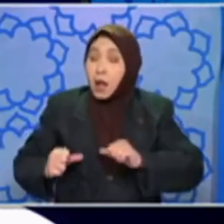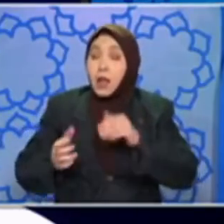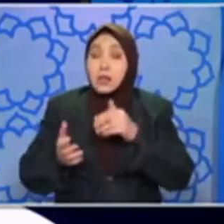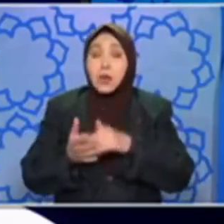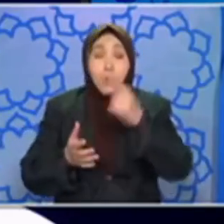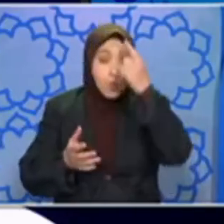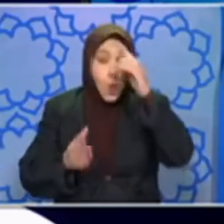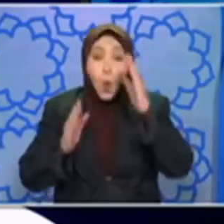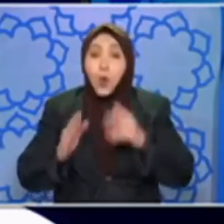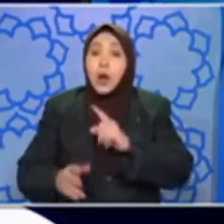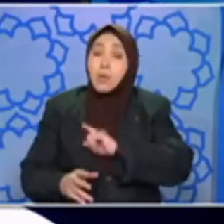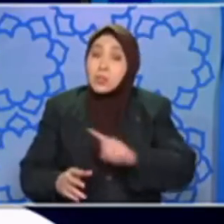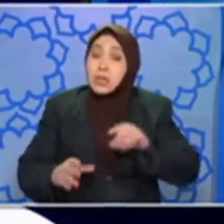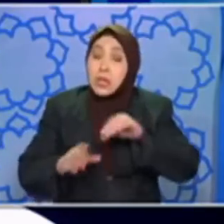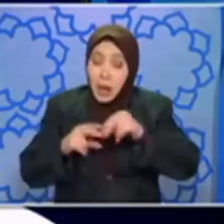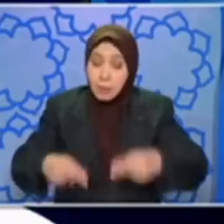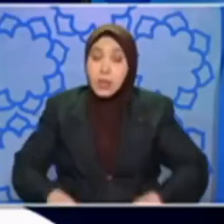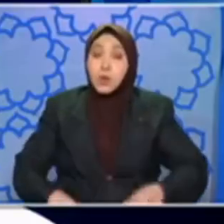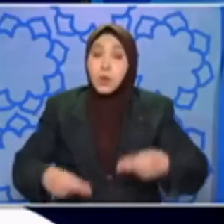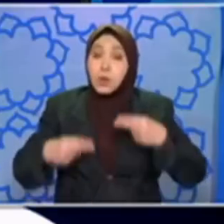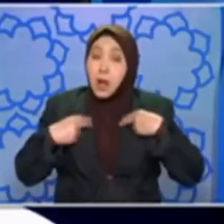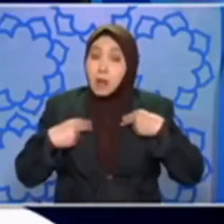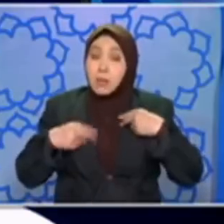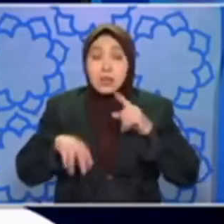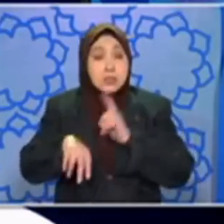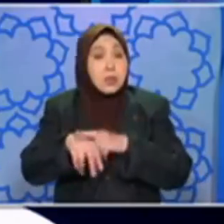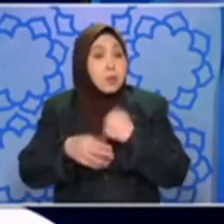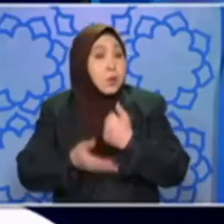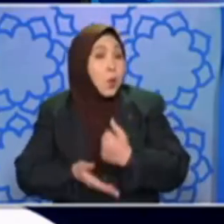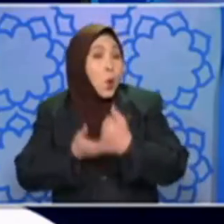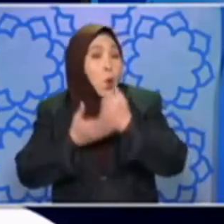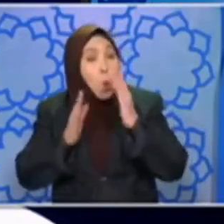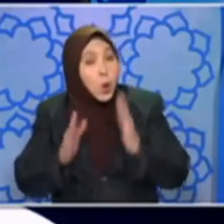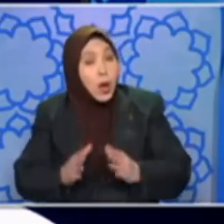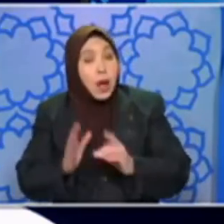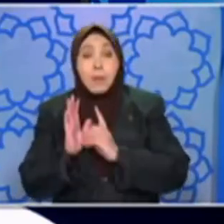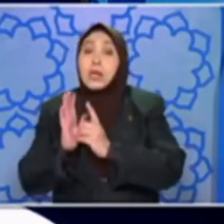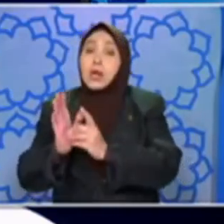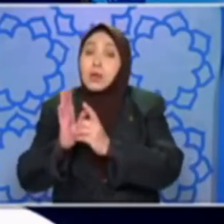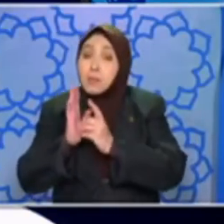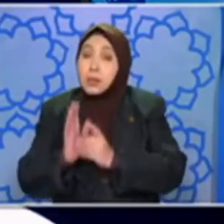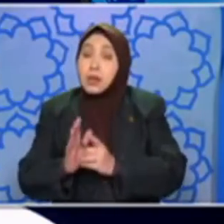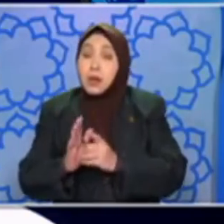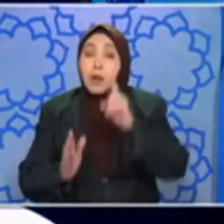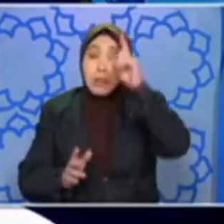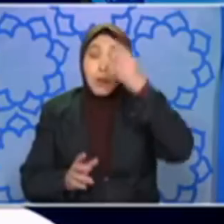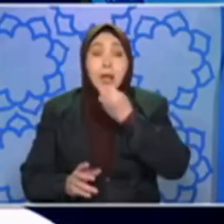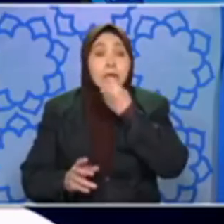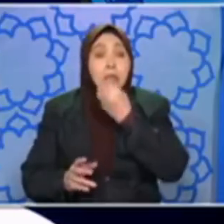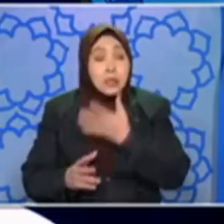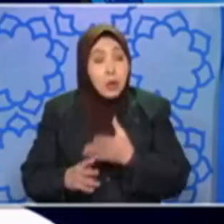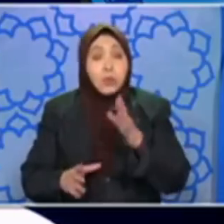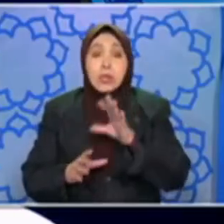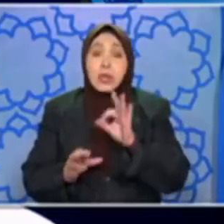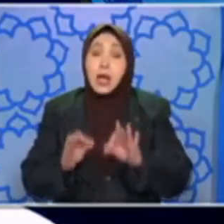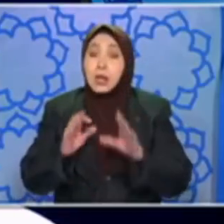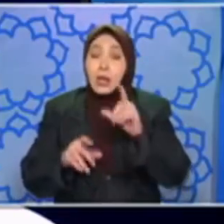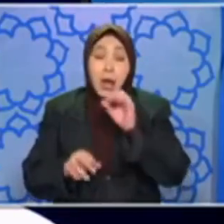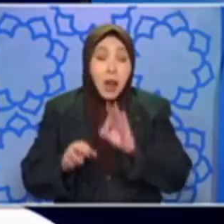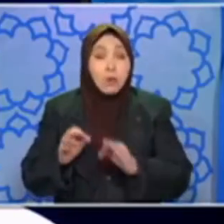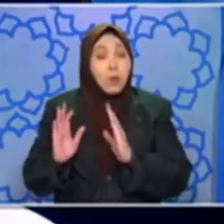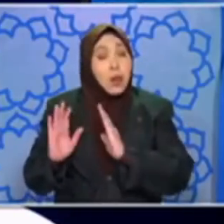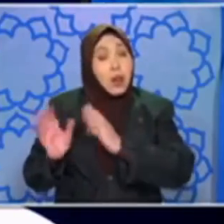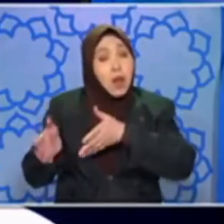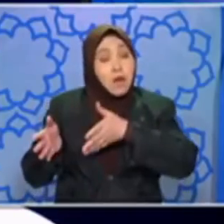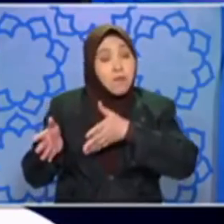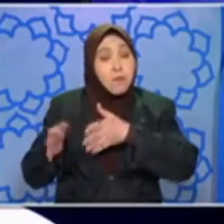Muslim dalam kehidupan, ketika menolong orang, ketika berderma. Allah nyatakan, dan jika kamu meninggalkan,